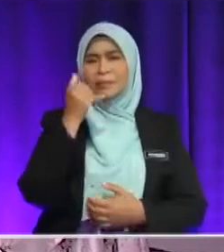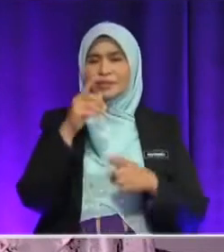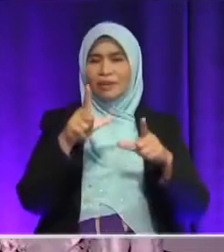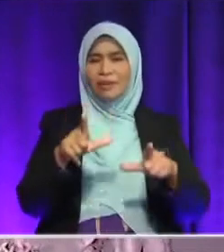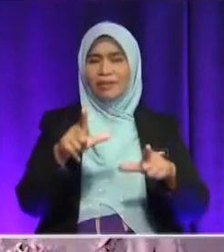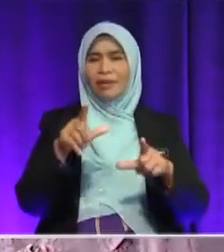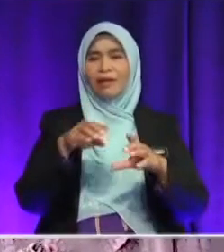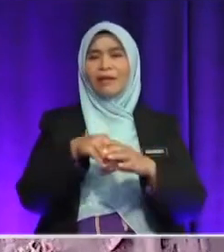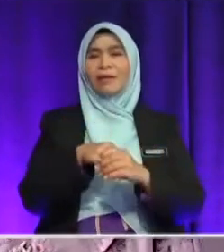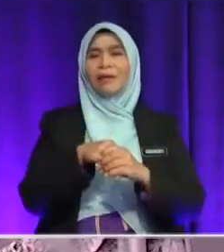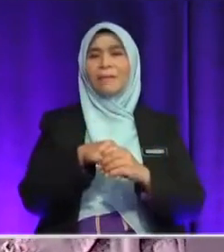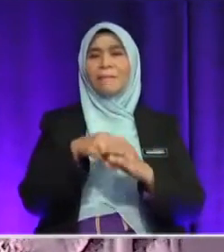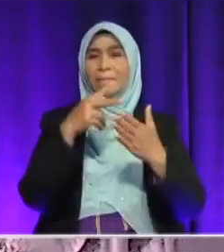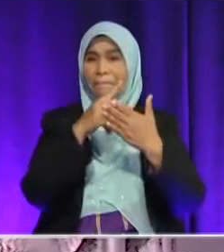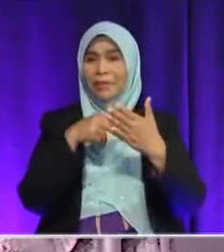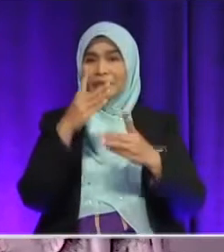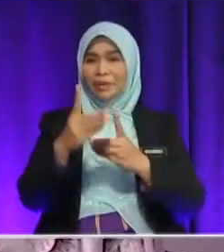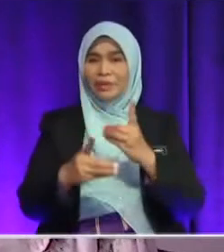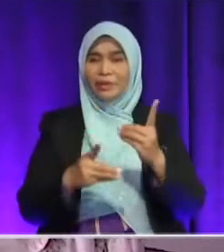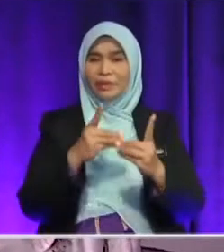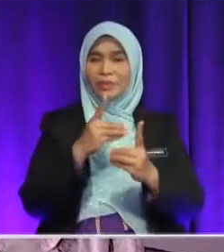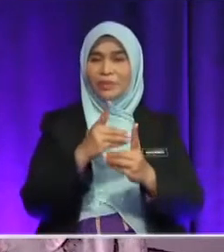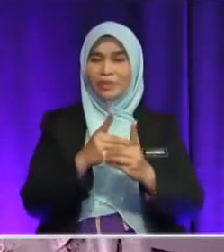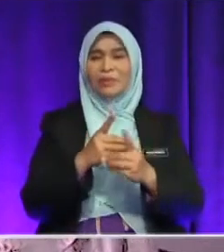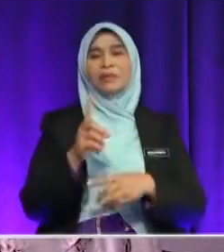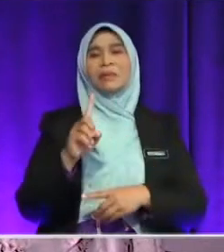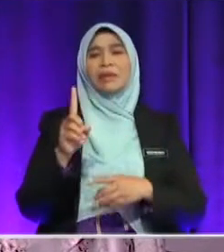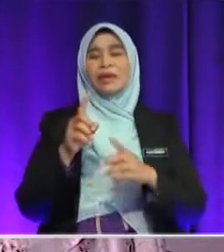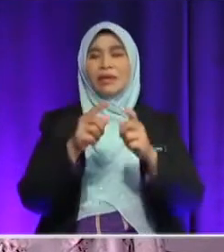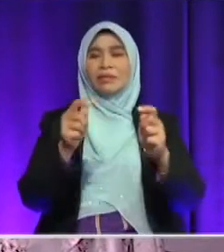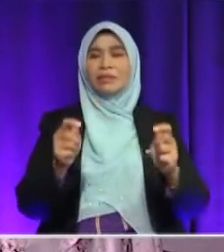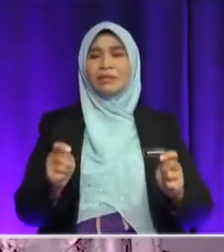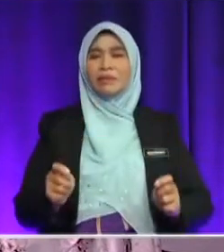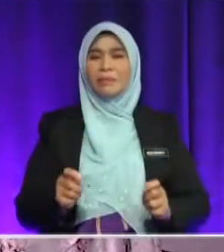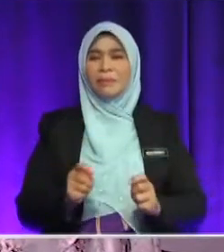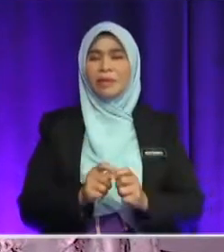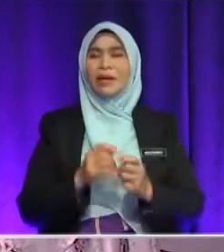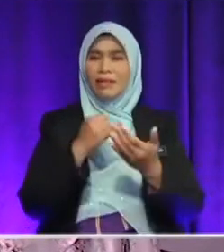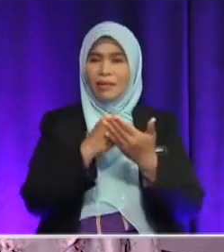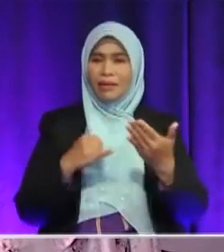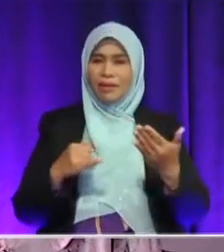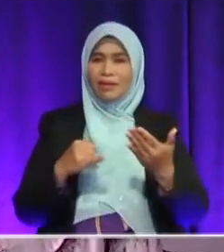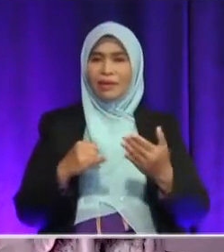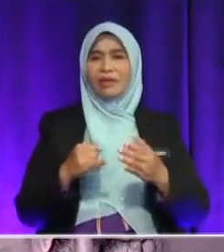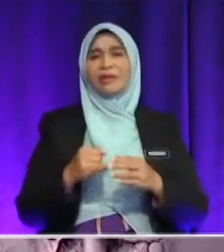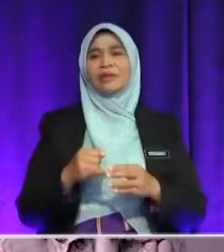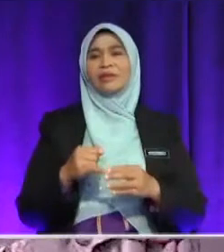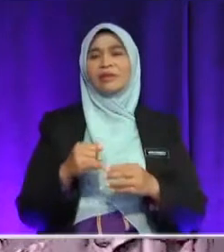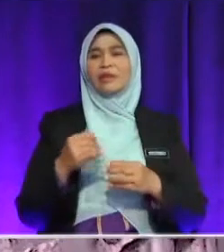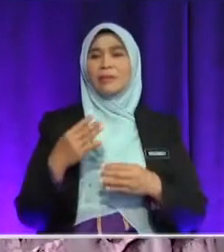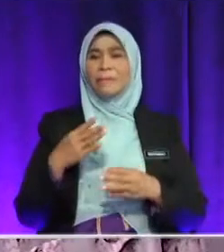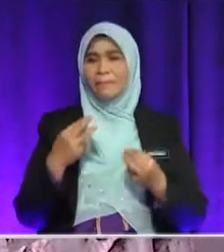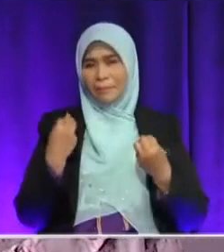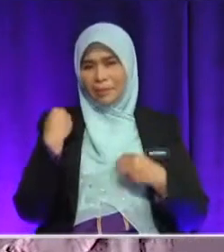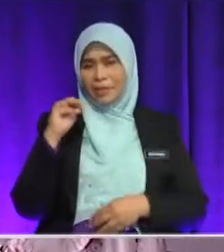iman dan juga ada anak muda Ustazah aah Dimanakah tempat kelahiran ketiga tiga tokoh ini kalau berdasarkan